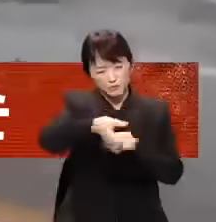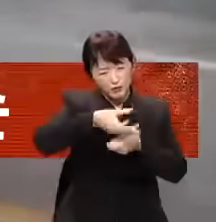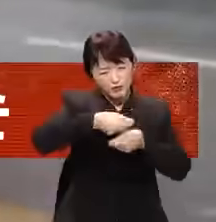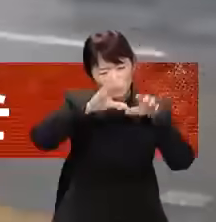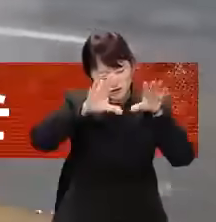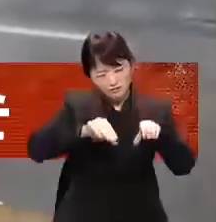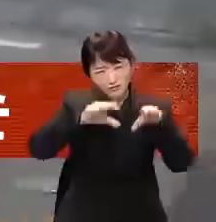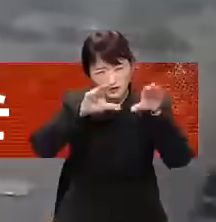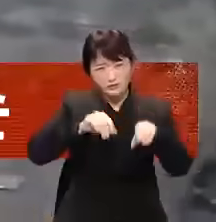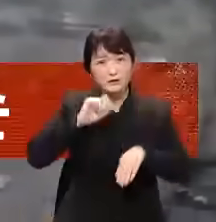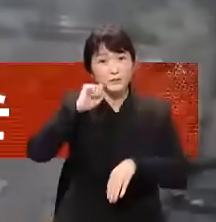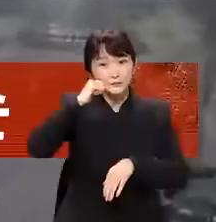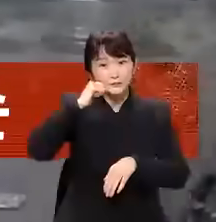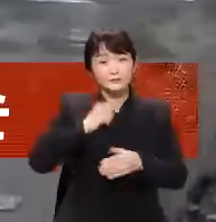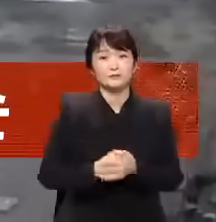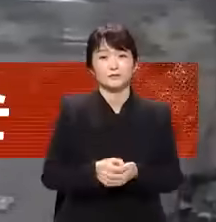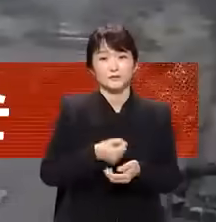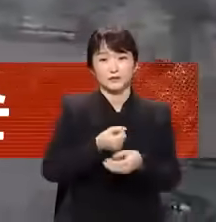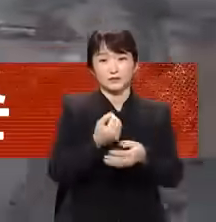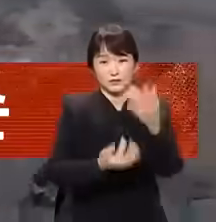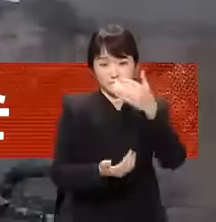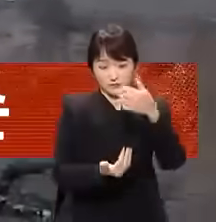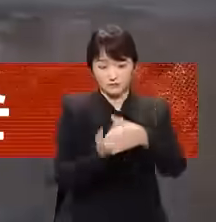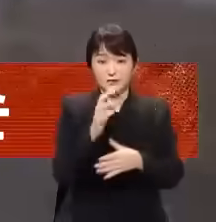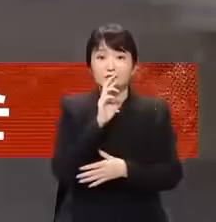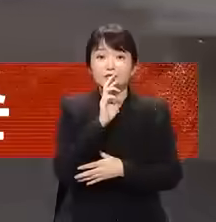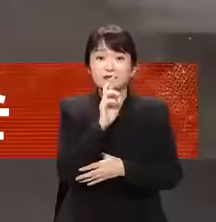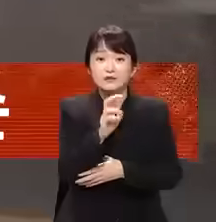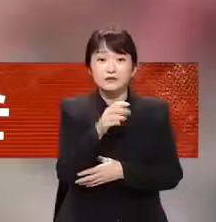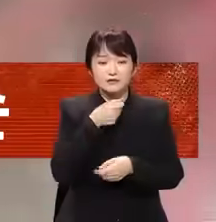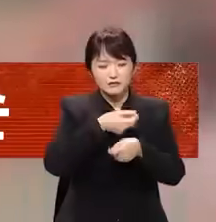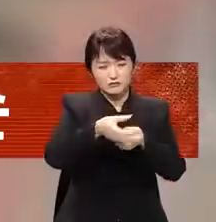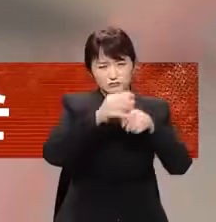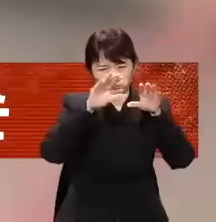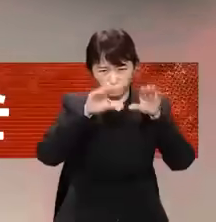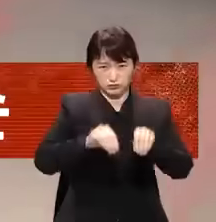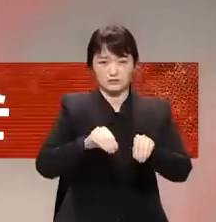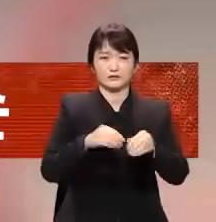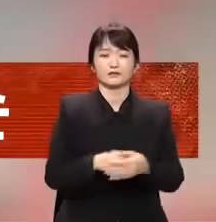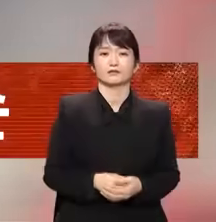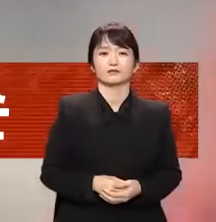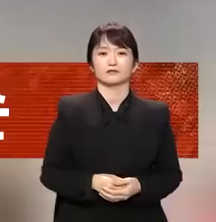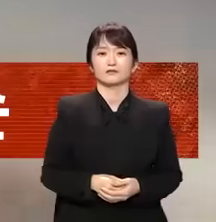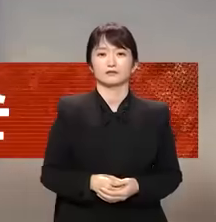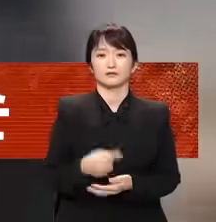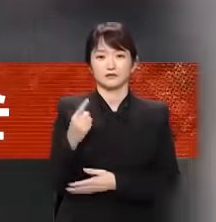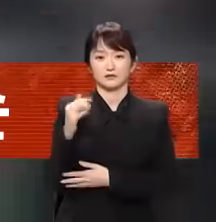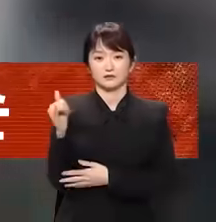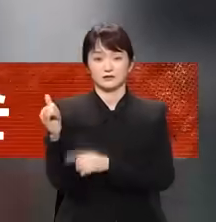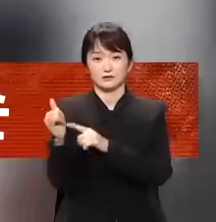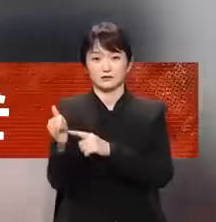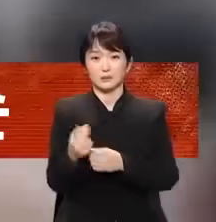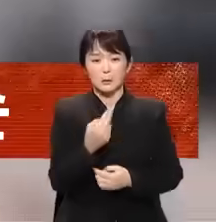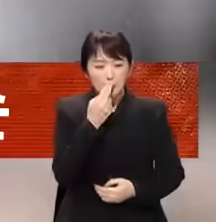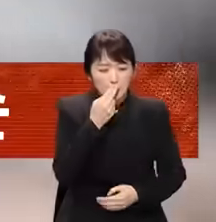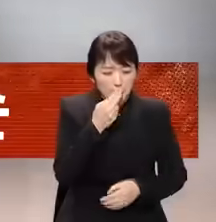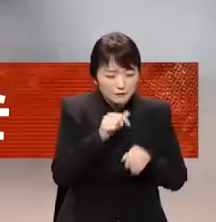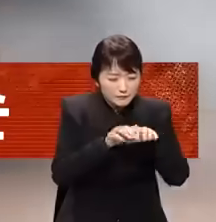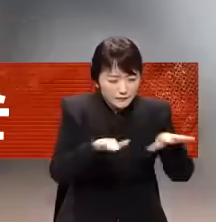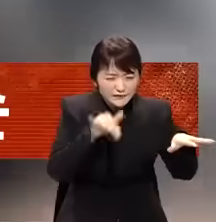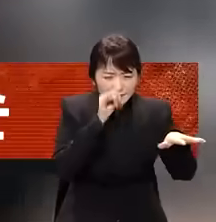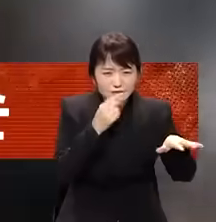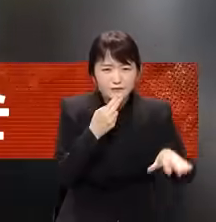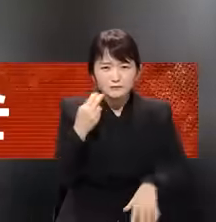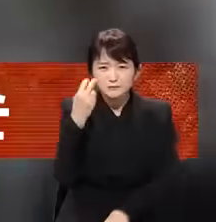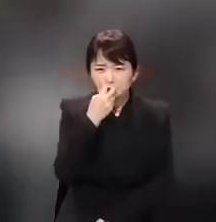않았습니다 하지만 다행히 화재 발생 30여분 만에 볼이 완전히 잡혔습니다 불이 꺼지고서도 소방대원들 새는 가스가 없는지